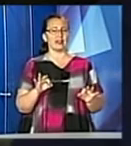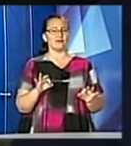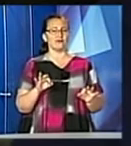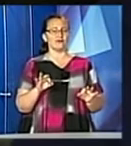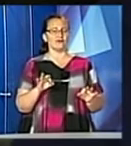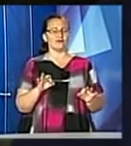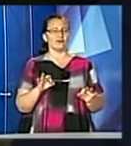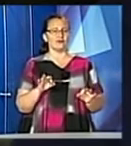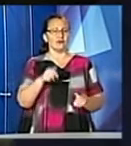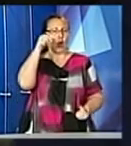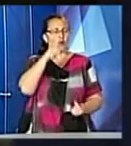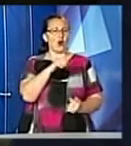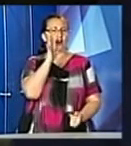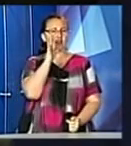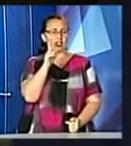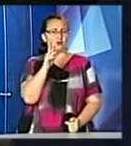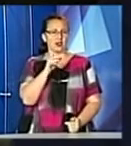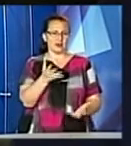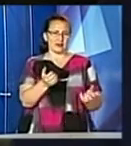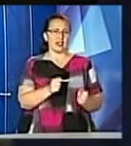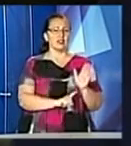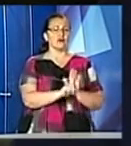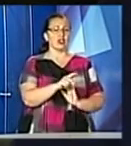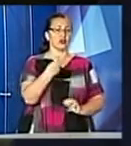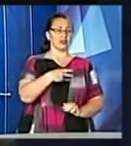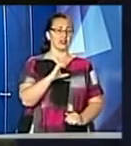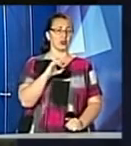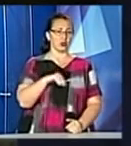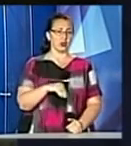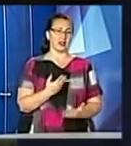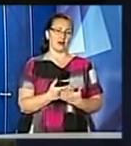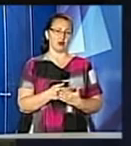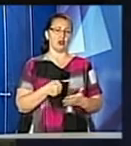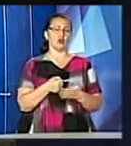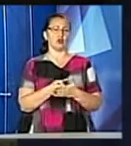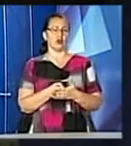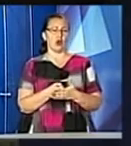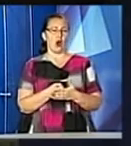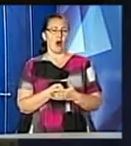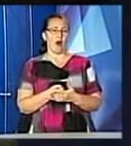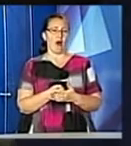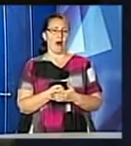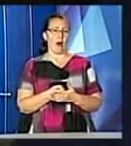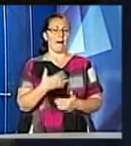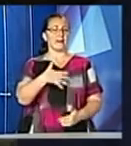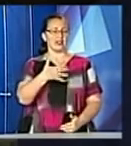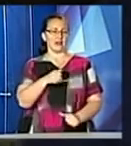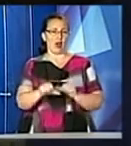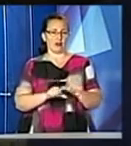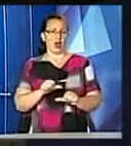часу. Ми взяли з початку ХХ століття і приблизно до кількох повоєнних років, до 50-х